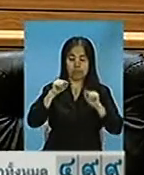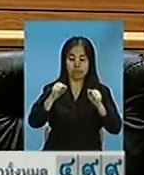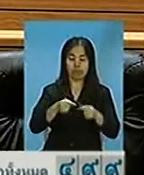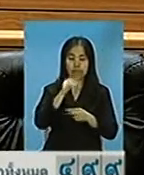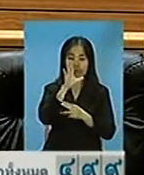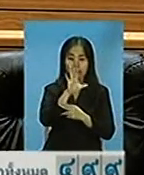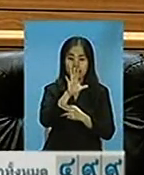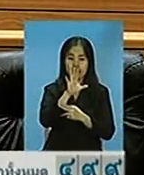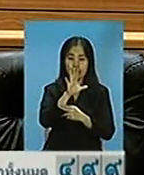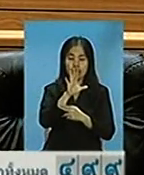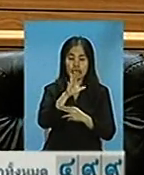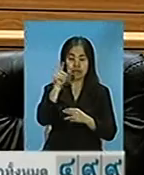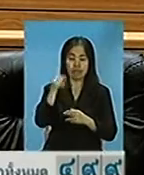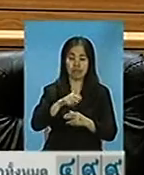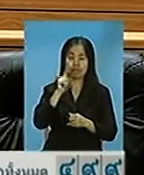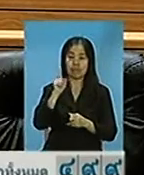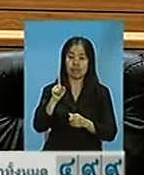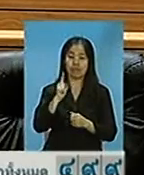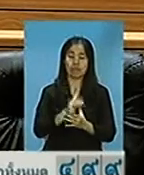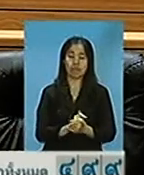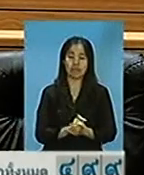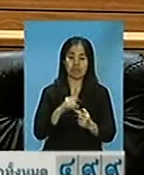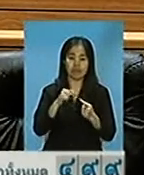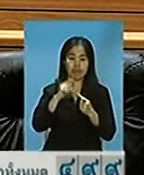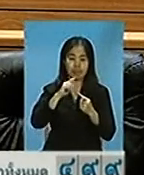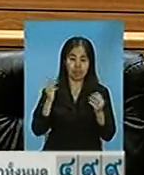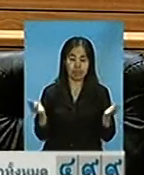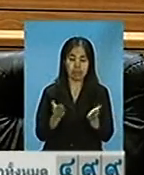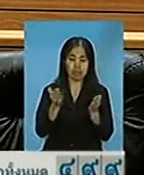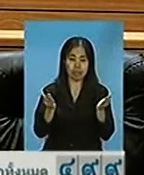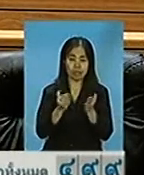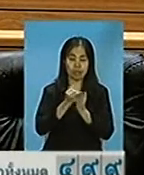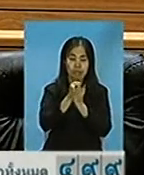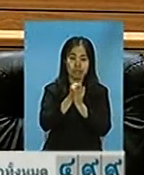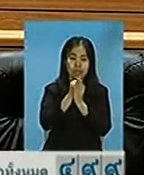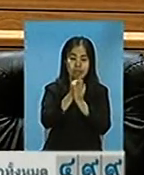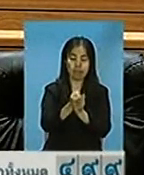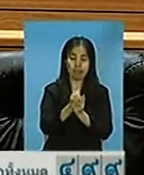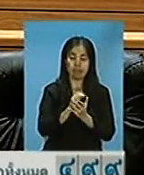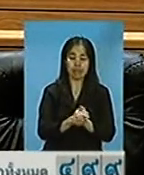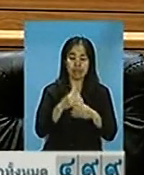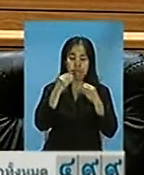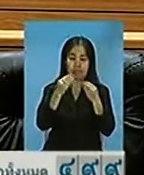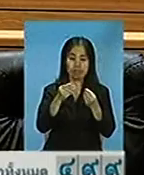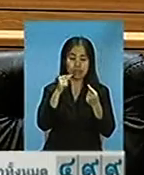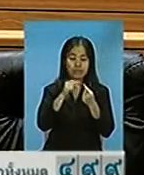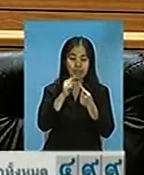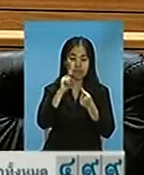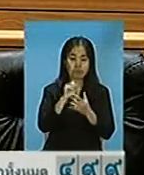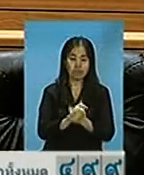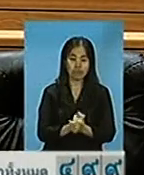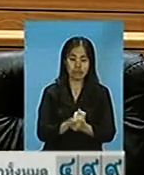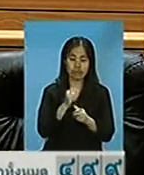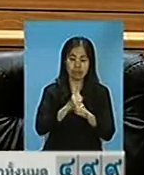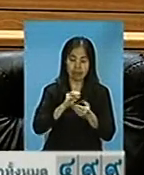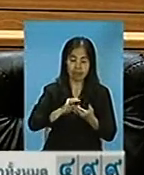ง5ลบวงเล็บ 5/1 นั้นนะครับคือส่งเสริมสนับสนุนแนวในความสะดวกให้การลงทุ